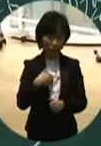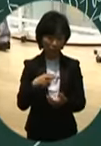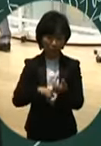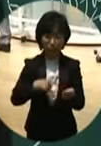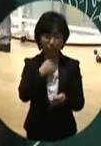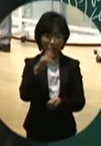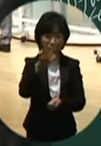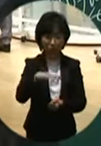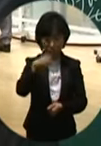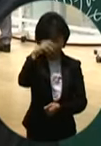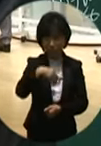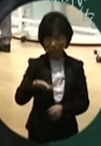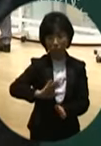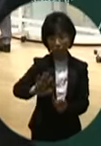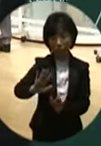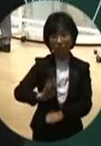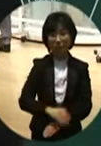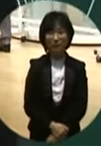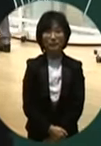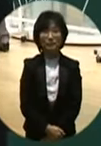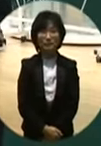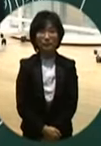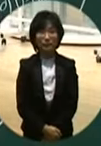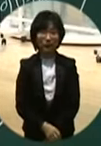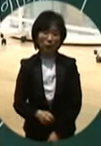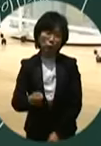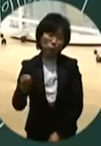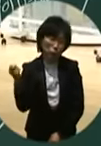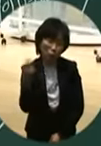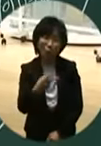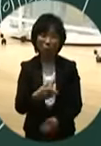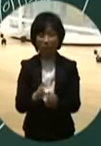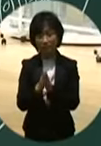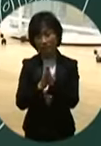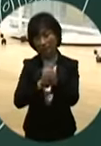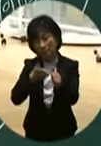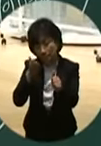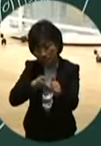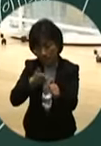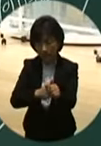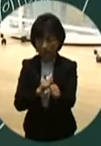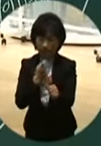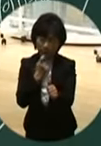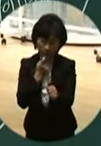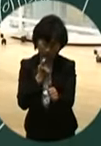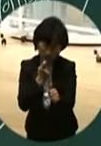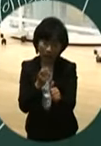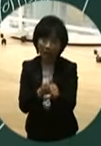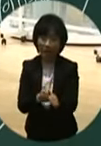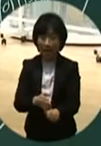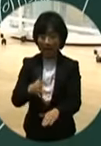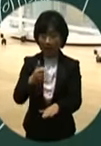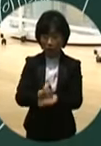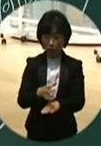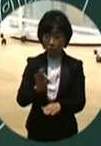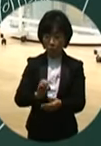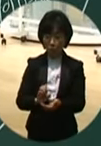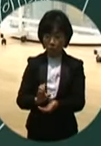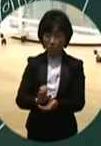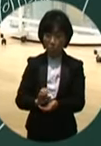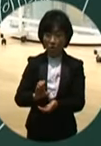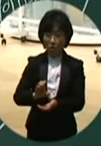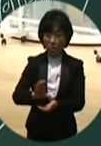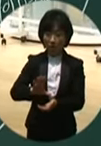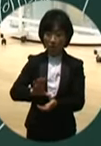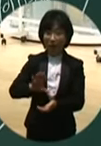"No, I don't want to sell my cat because usually they like their pets, right?" 또 가서 얘기합니다. But then he went there every day. 나중에 돈을 엄청 올리고. Later on, he